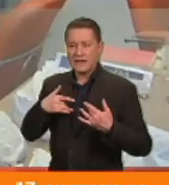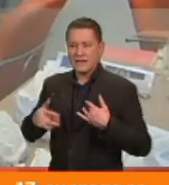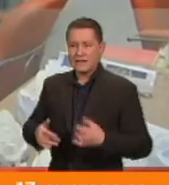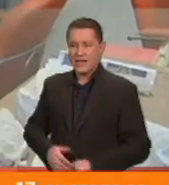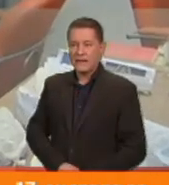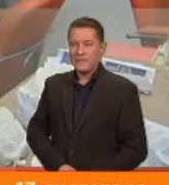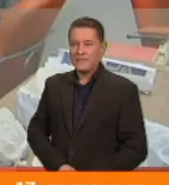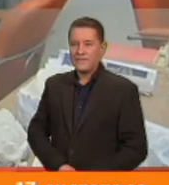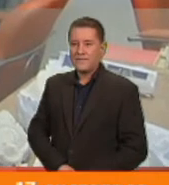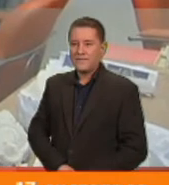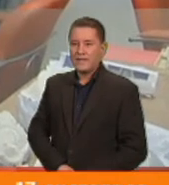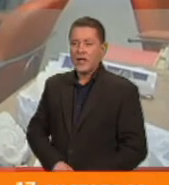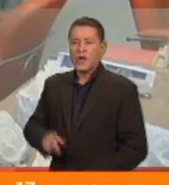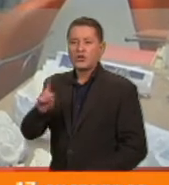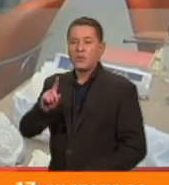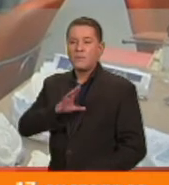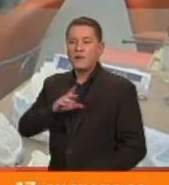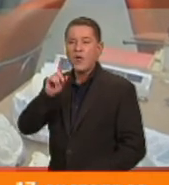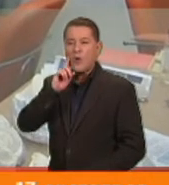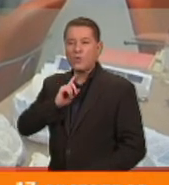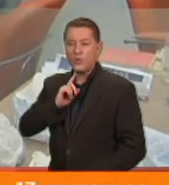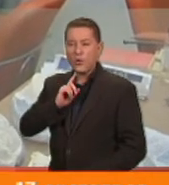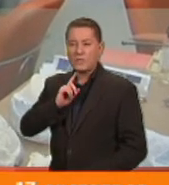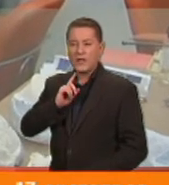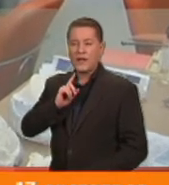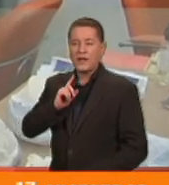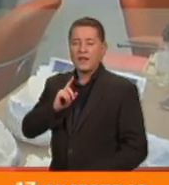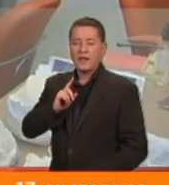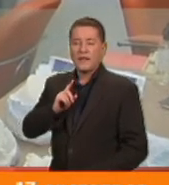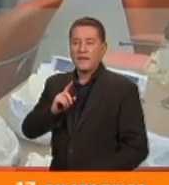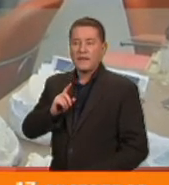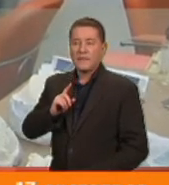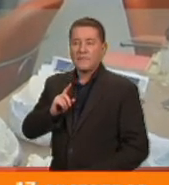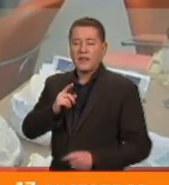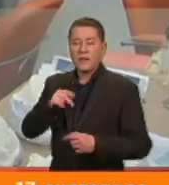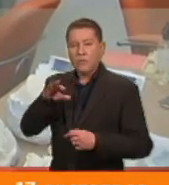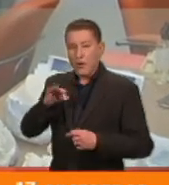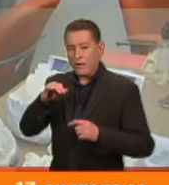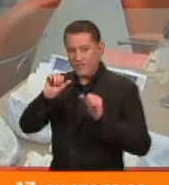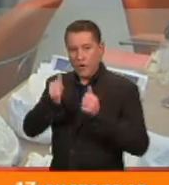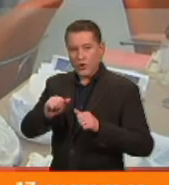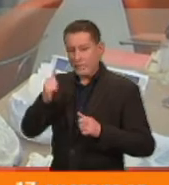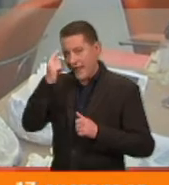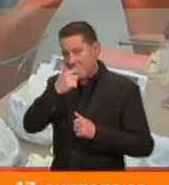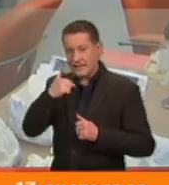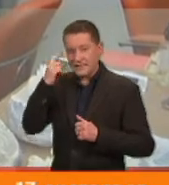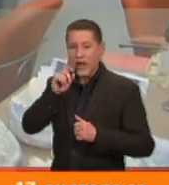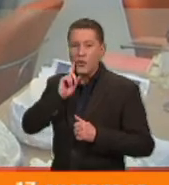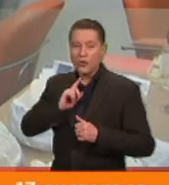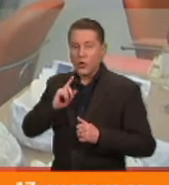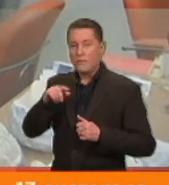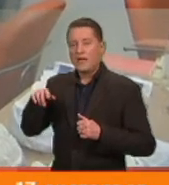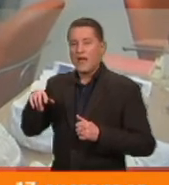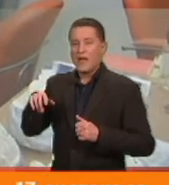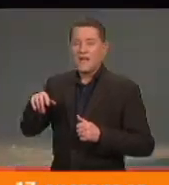Делаю спеціальні слепки для того, щоб їм було удобно, що це вже непосередньо маска з пластика по лицу. Ну, і удобно в ньому і